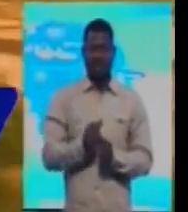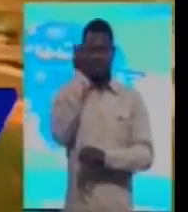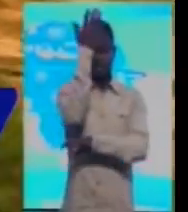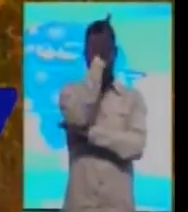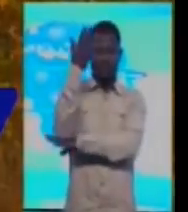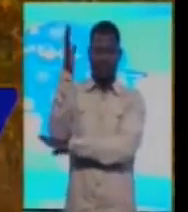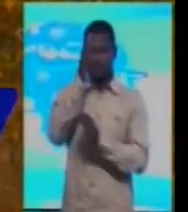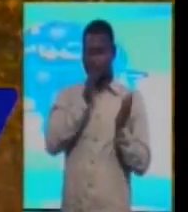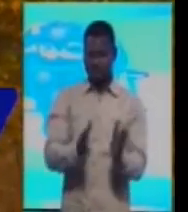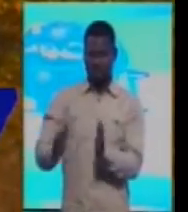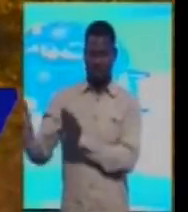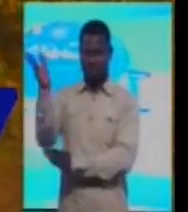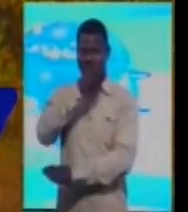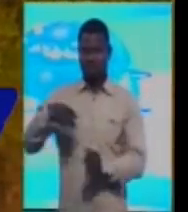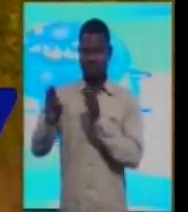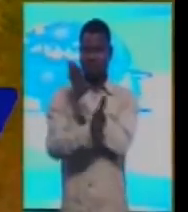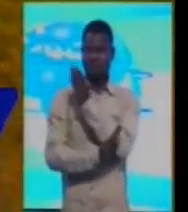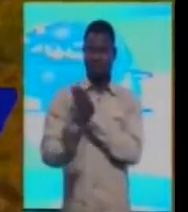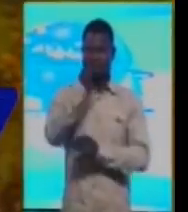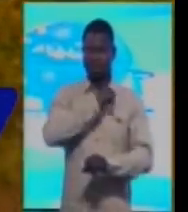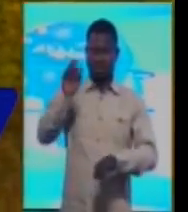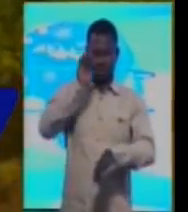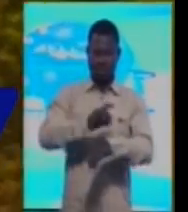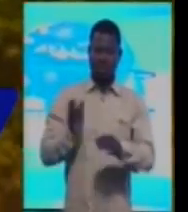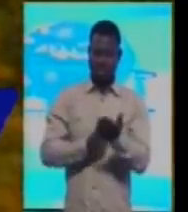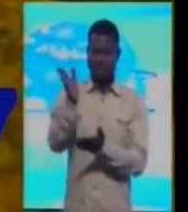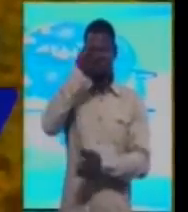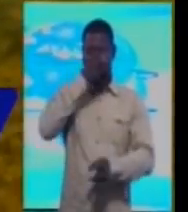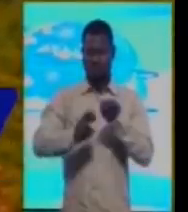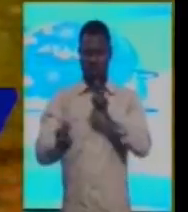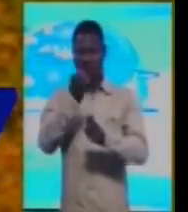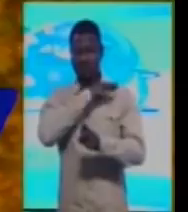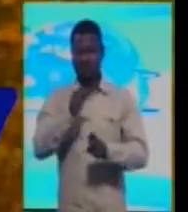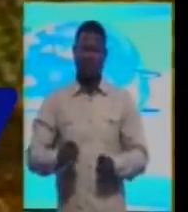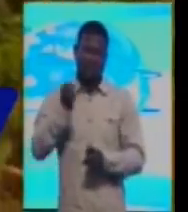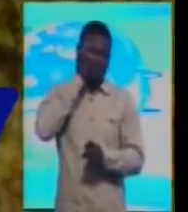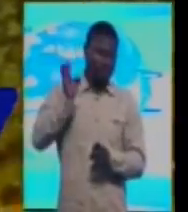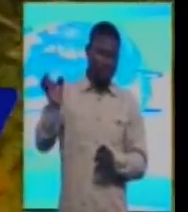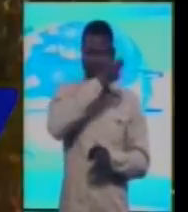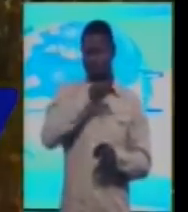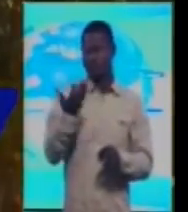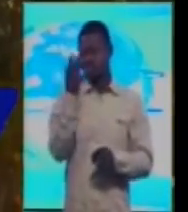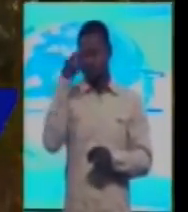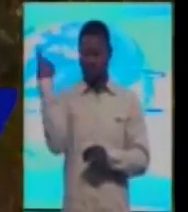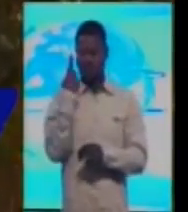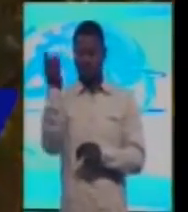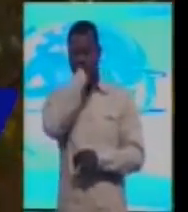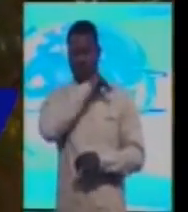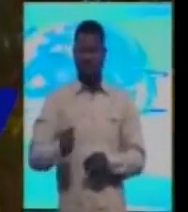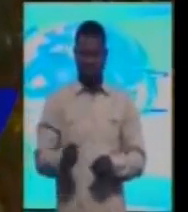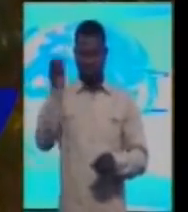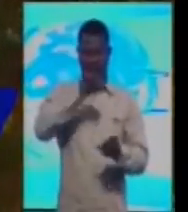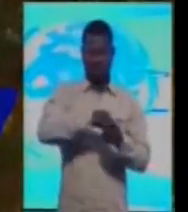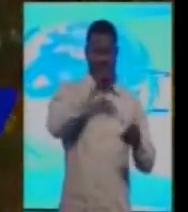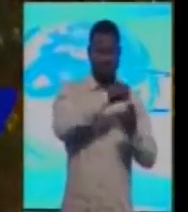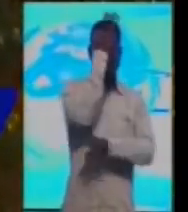de Bissiga. Touchée par l'érosion, seules des actions de reboisement pourraient lui redonner son lustre d'antan. Plus de 2500